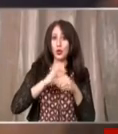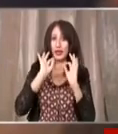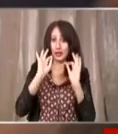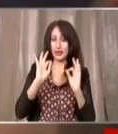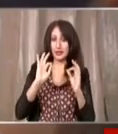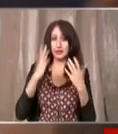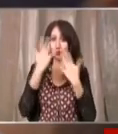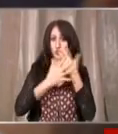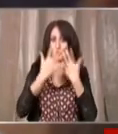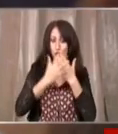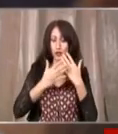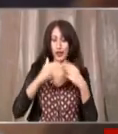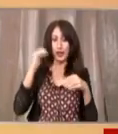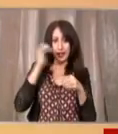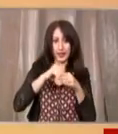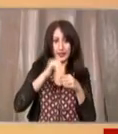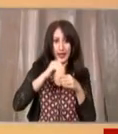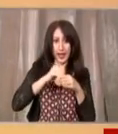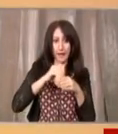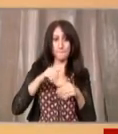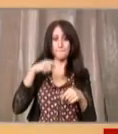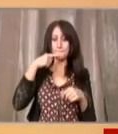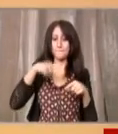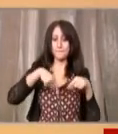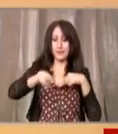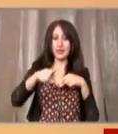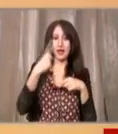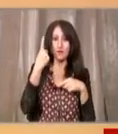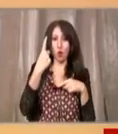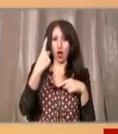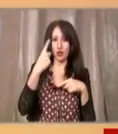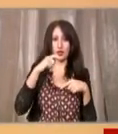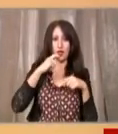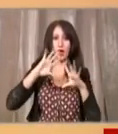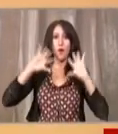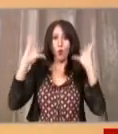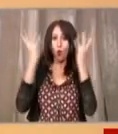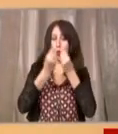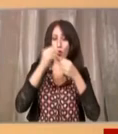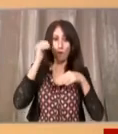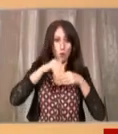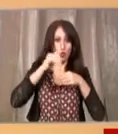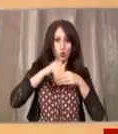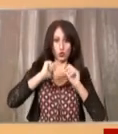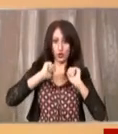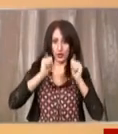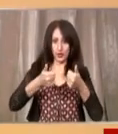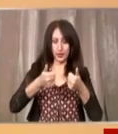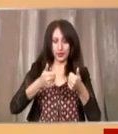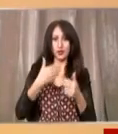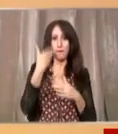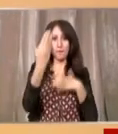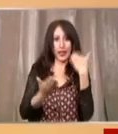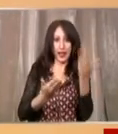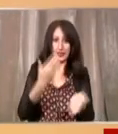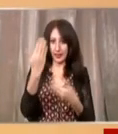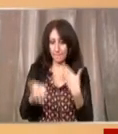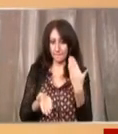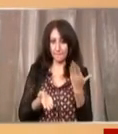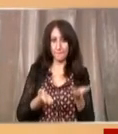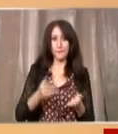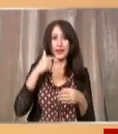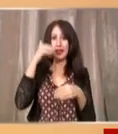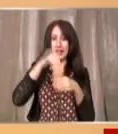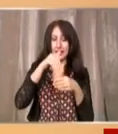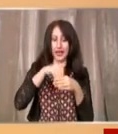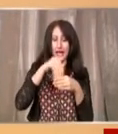كاملة ولا تقبل أي تشكيك. طبعا إحنا بنأكد والهيئة أكدت وإحنا كلنا بنأكد إن